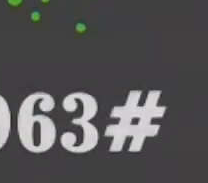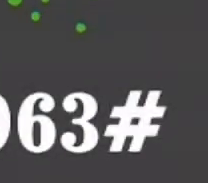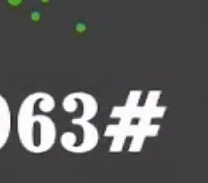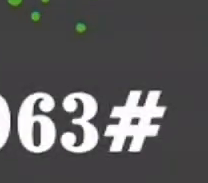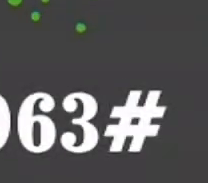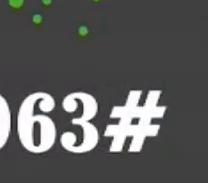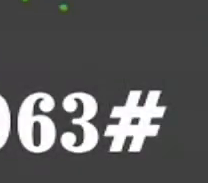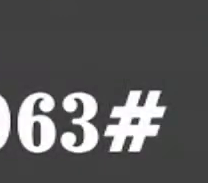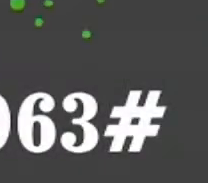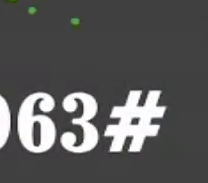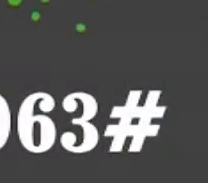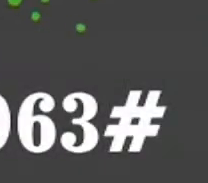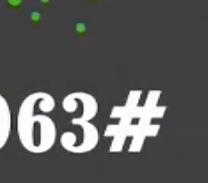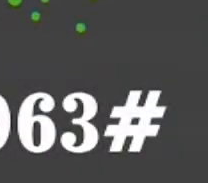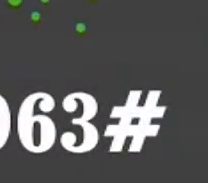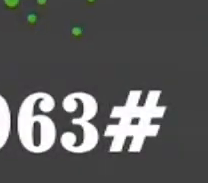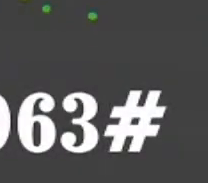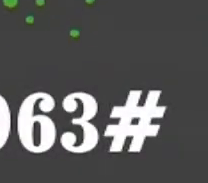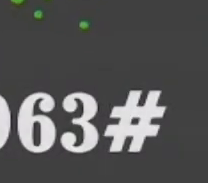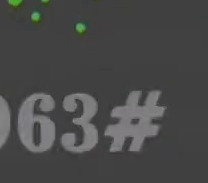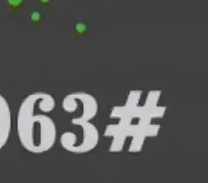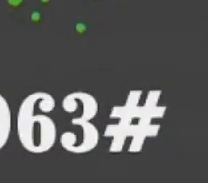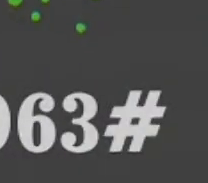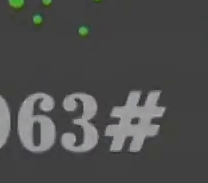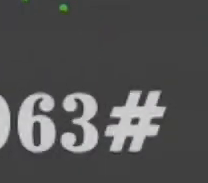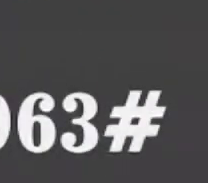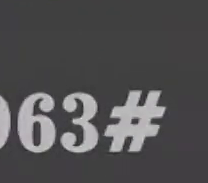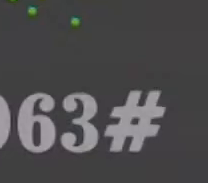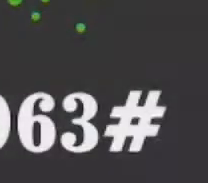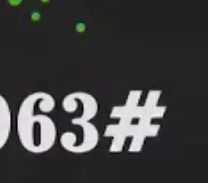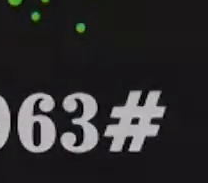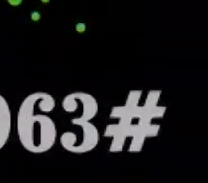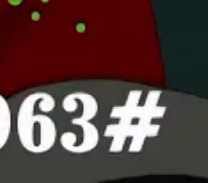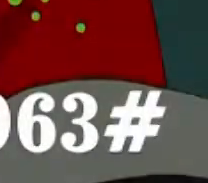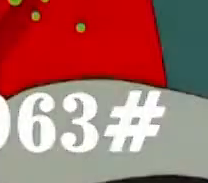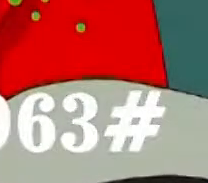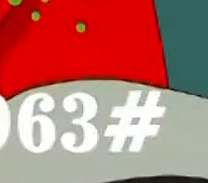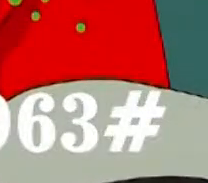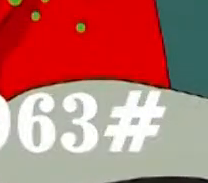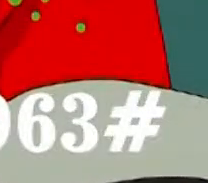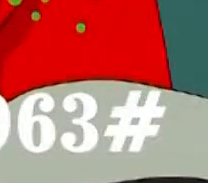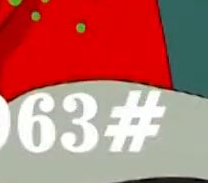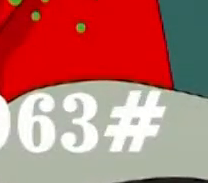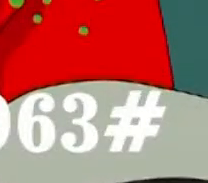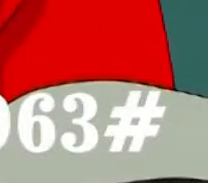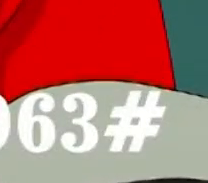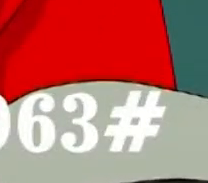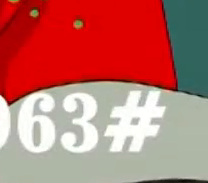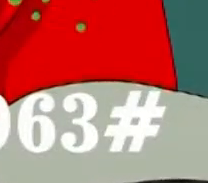Yesu Kristo ni yule yule jana, leo na hata milele. Wahibrania